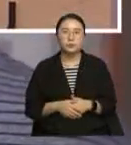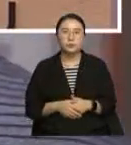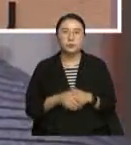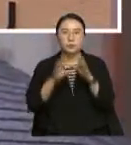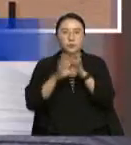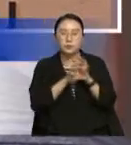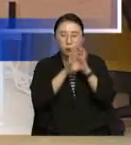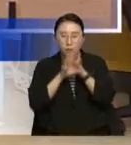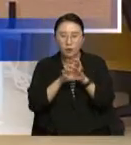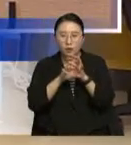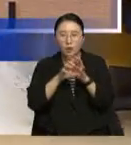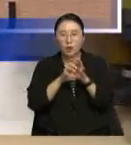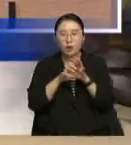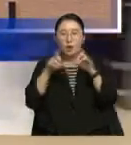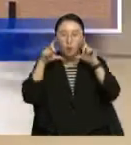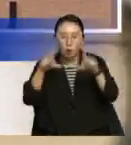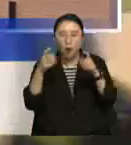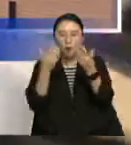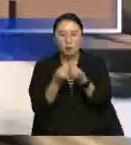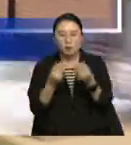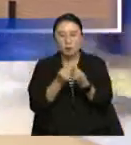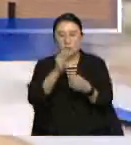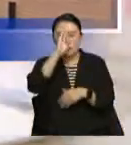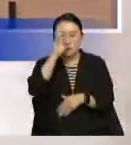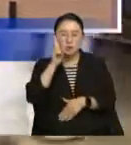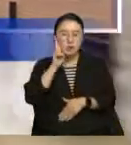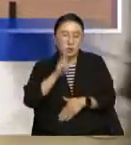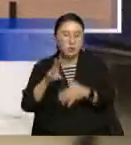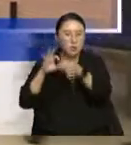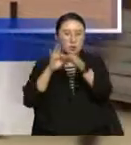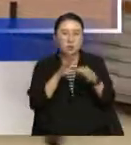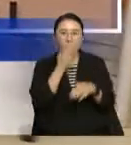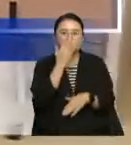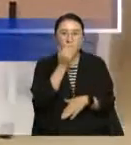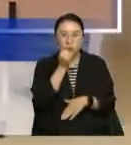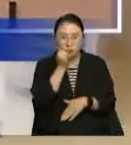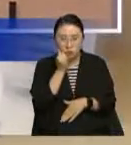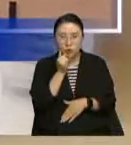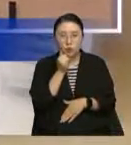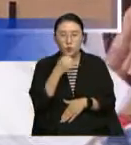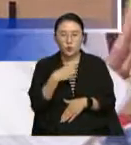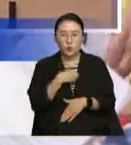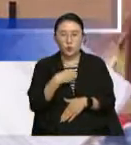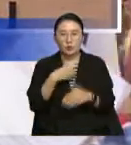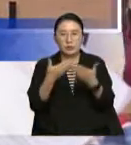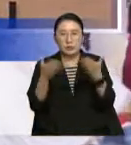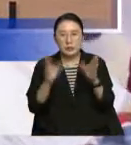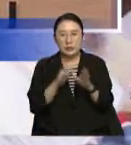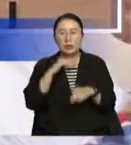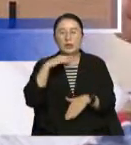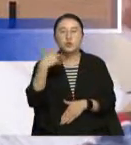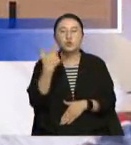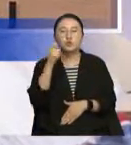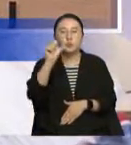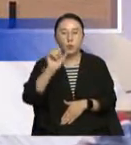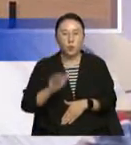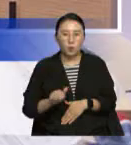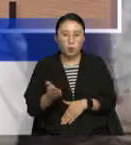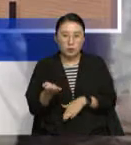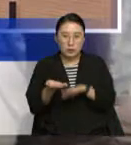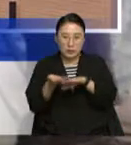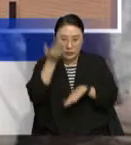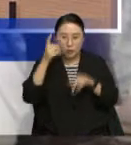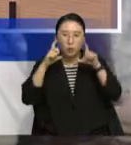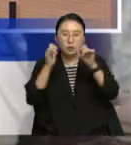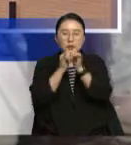코로나 119 에 확인될 경우 중점 으로 이어질 가능성이 높은 고위험 집단인 65세 이상을 확진